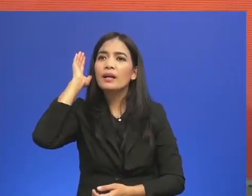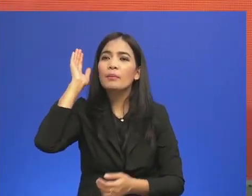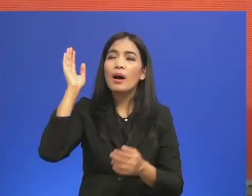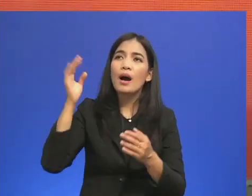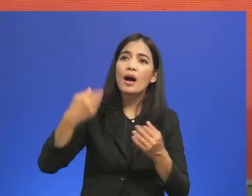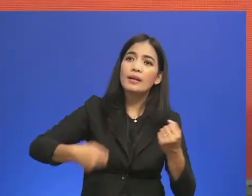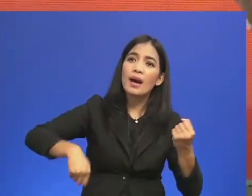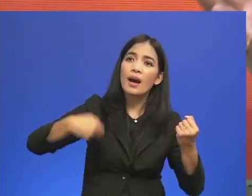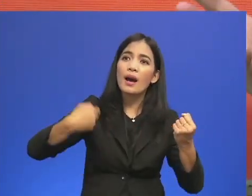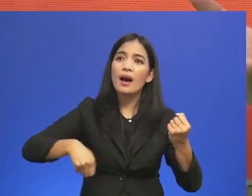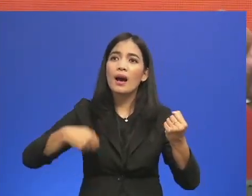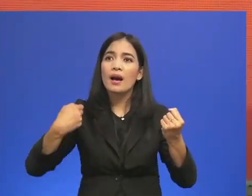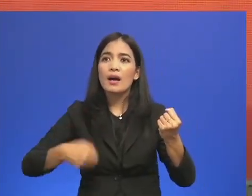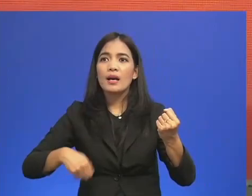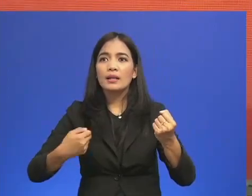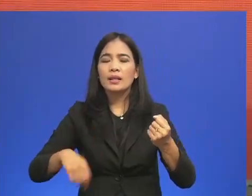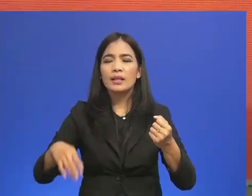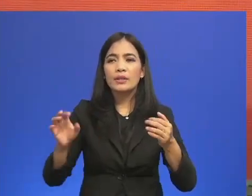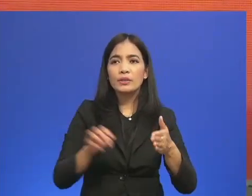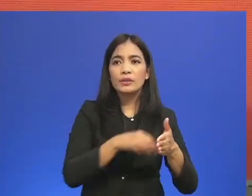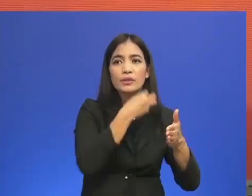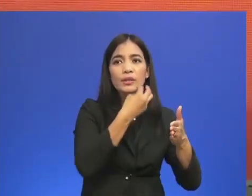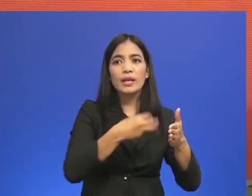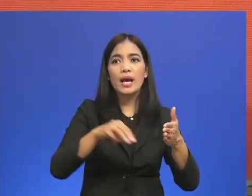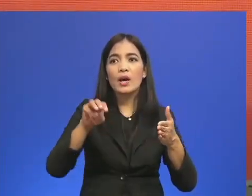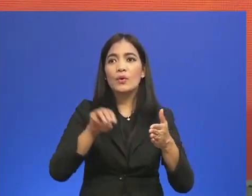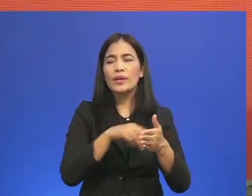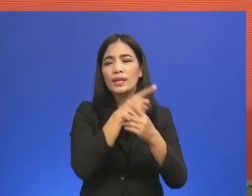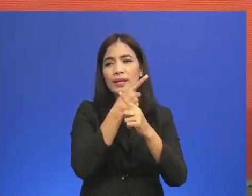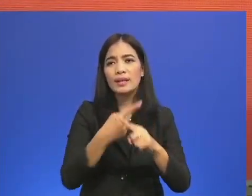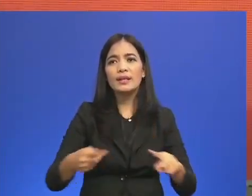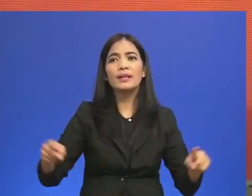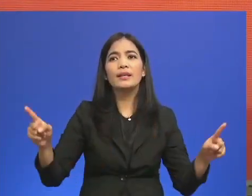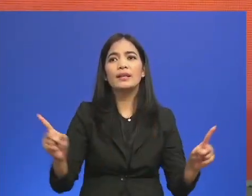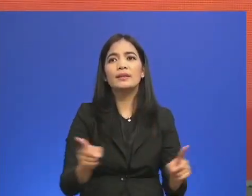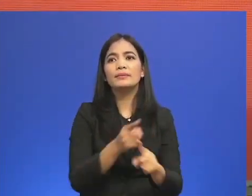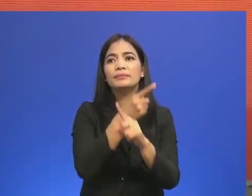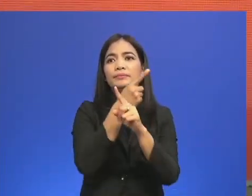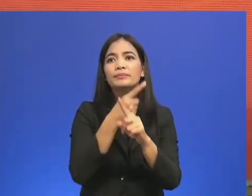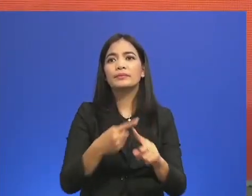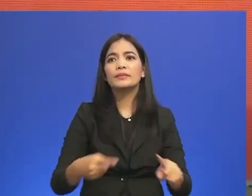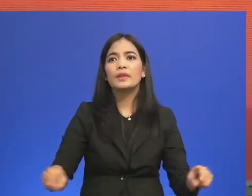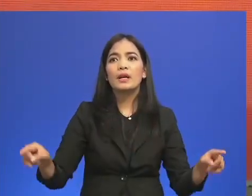Terdengar bahana kidung surgawi,